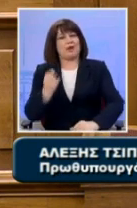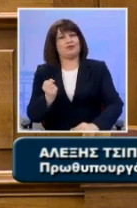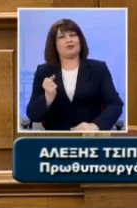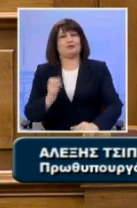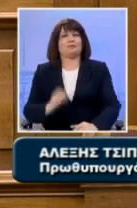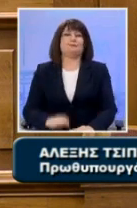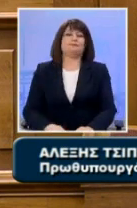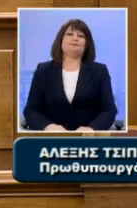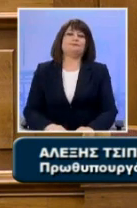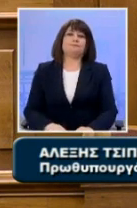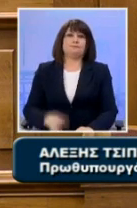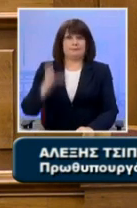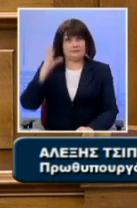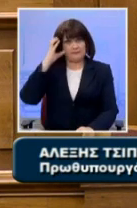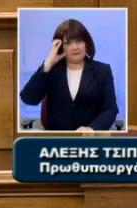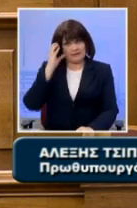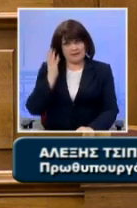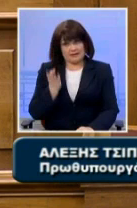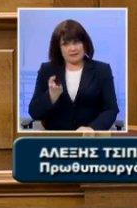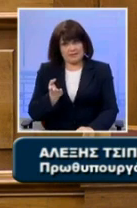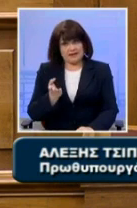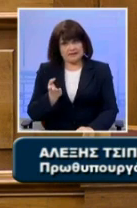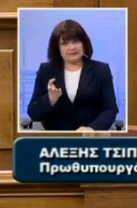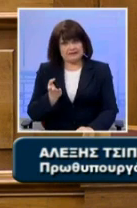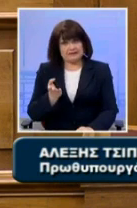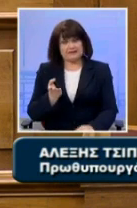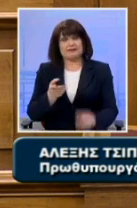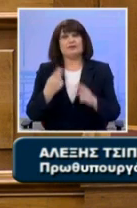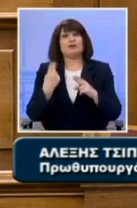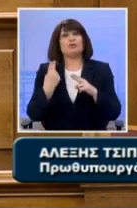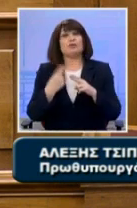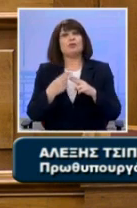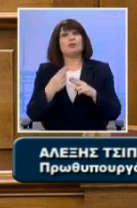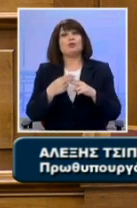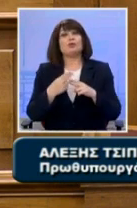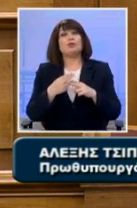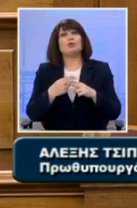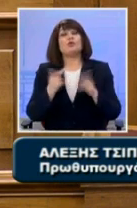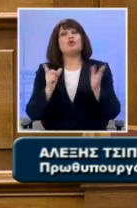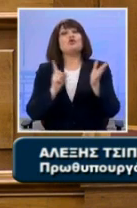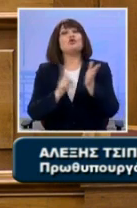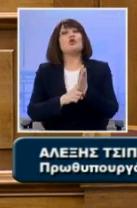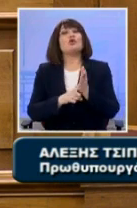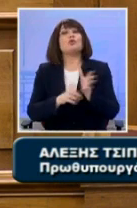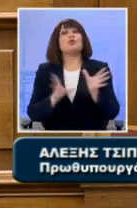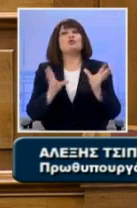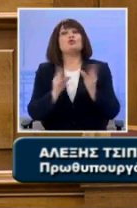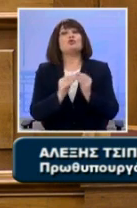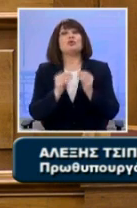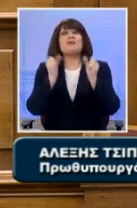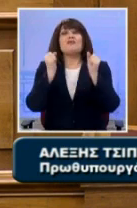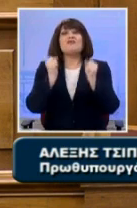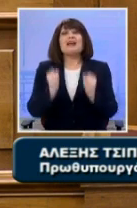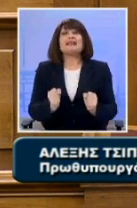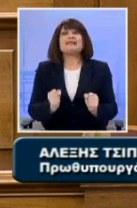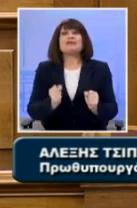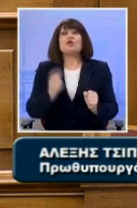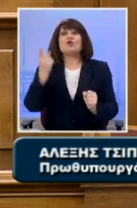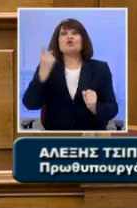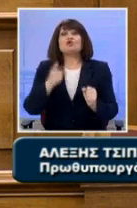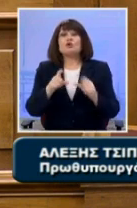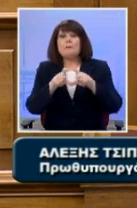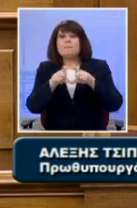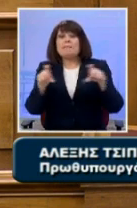Θα σας θυμίσω τον περιβόητο νόμο για το βασικό μέτοχο.